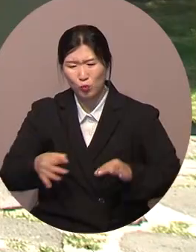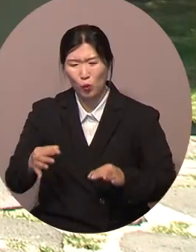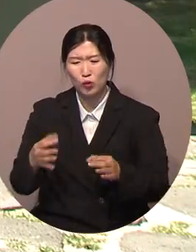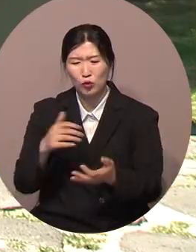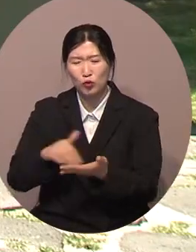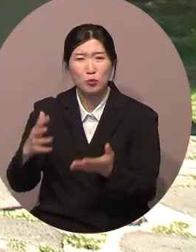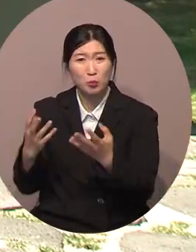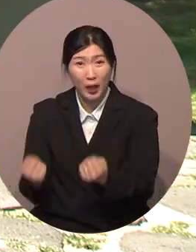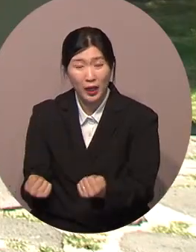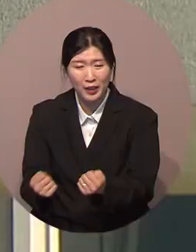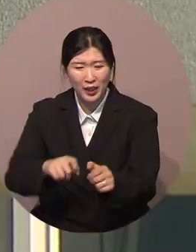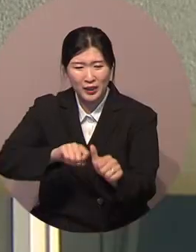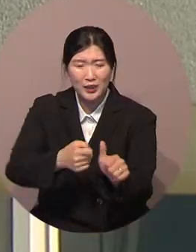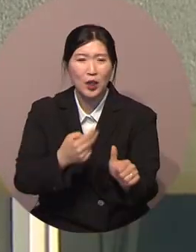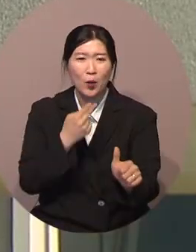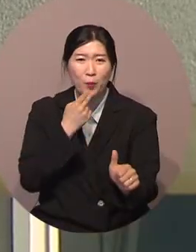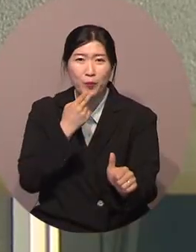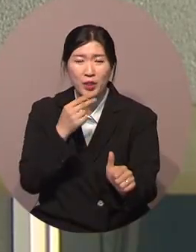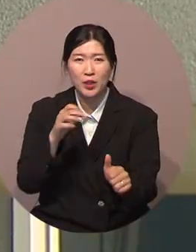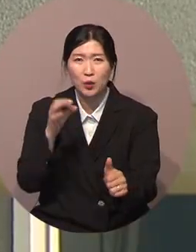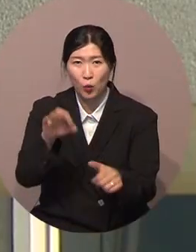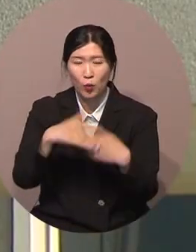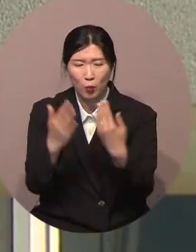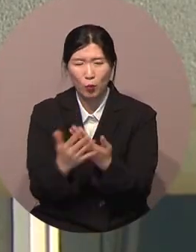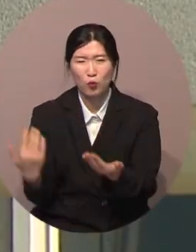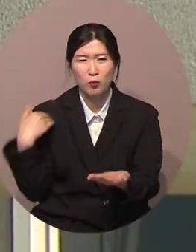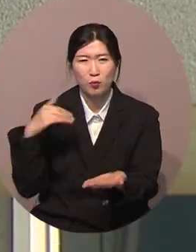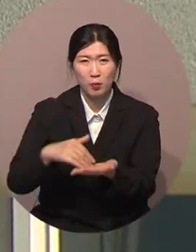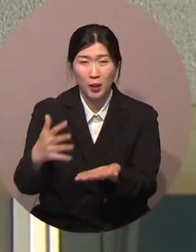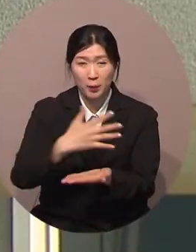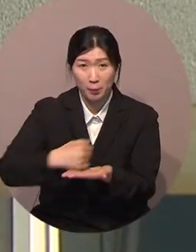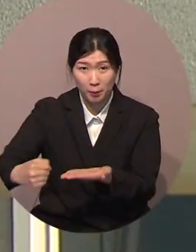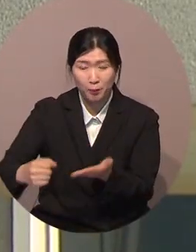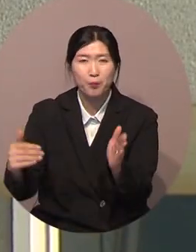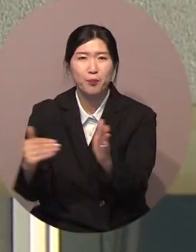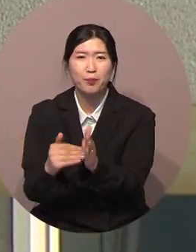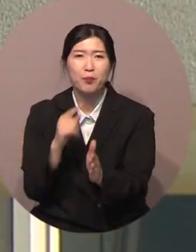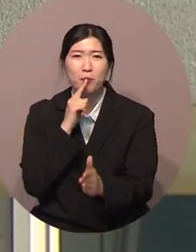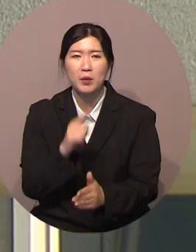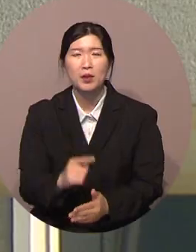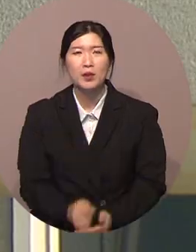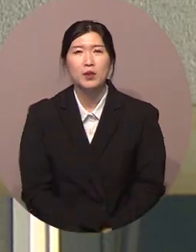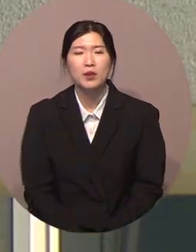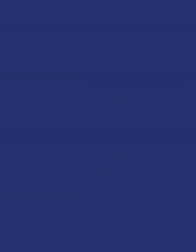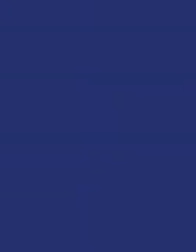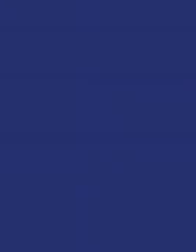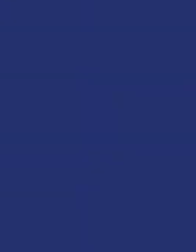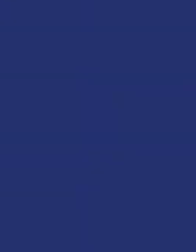없이 환수 조치로 마무리했다고 밝혔습니다. MBC 뉴스 박선진입니다.